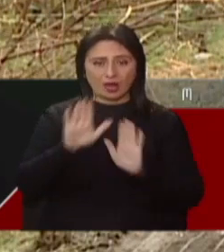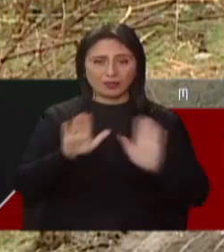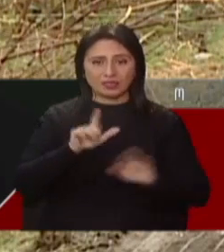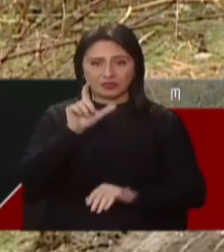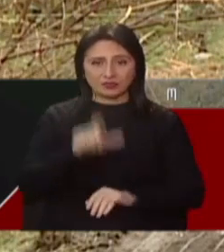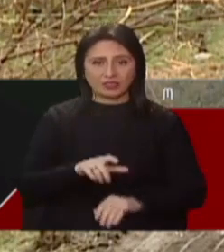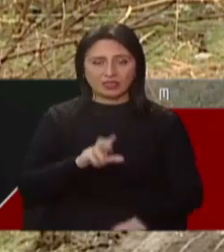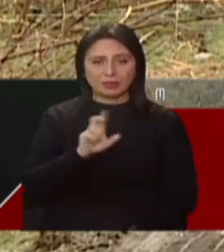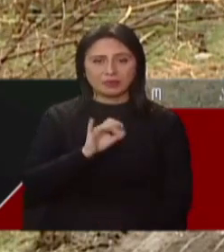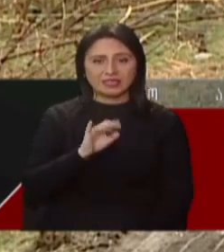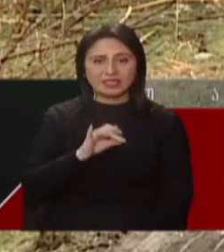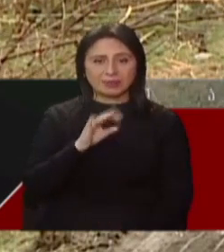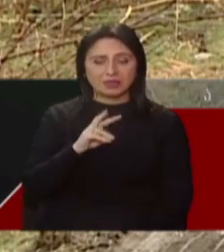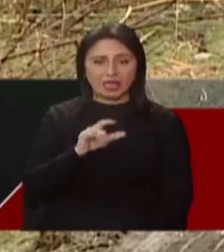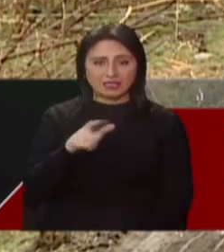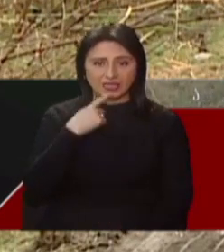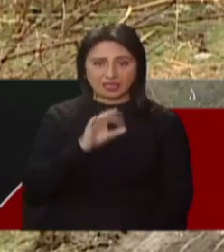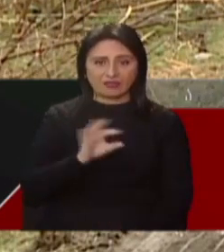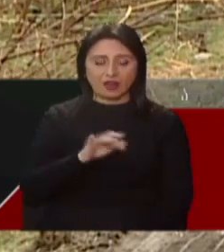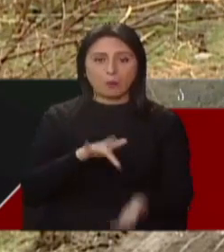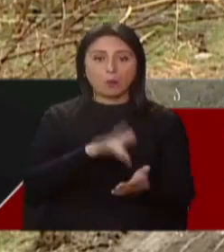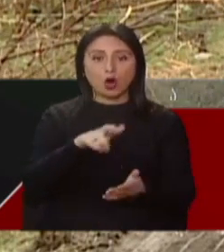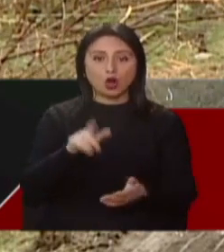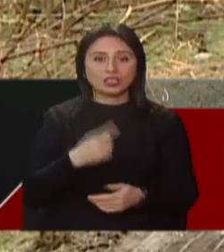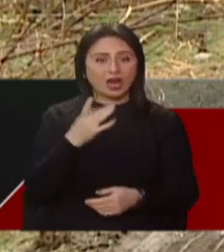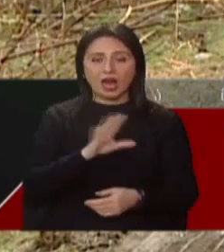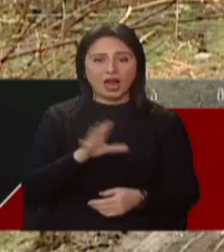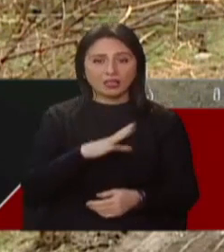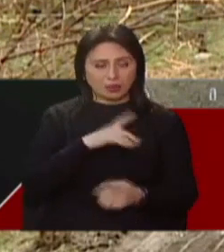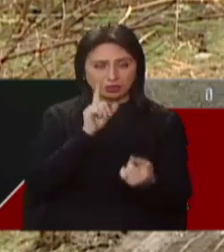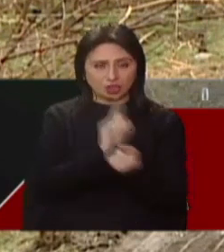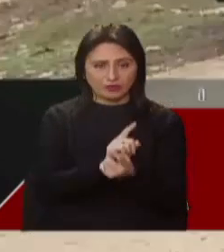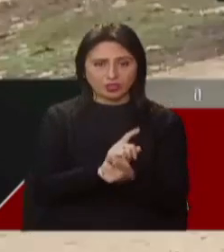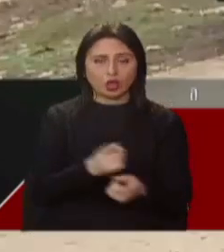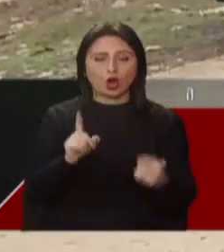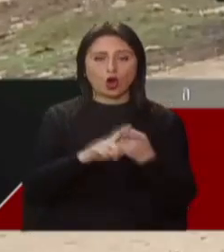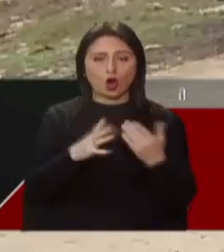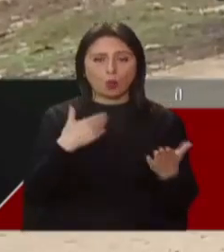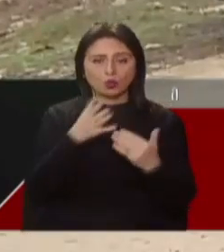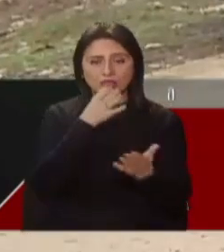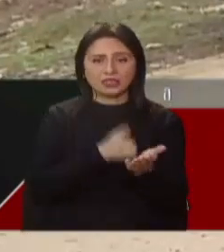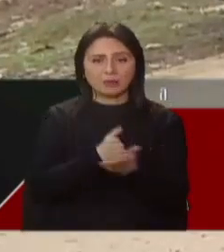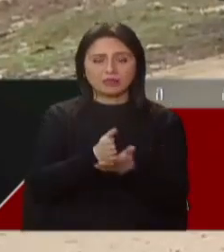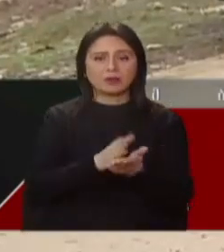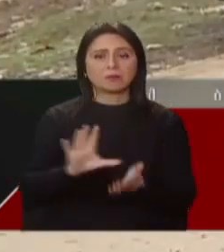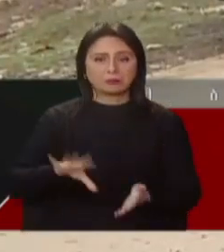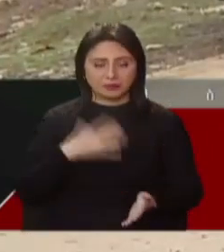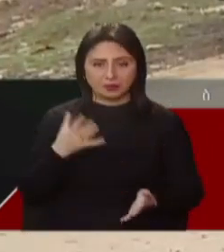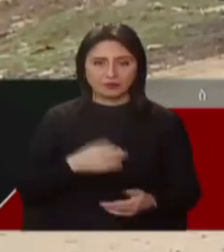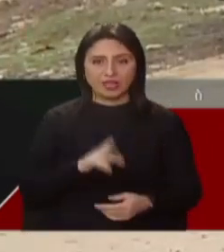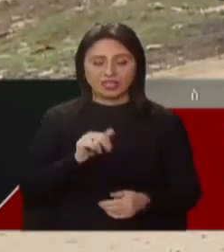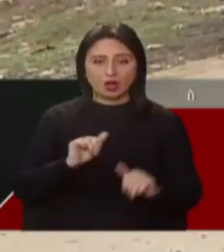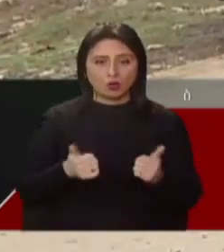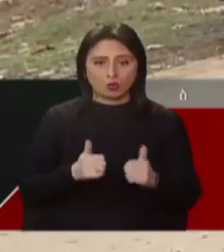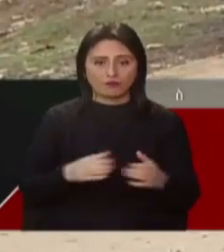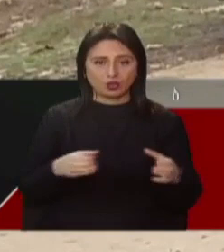ხელმძღვანელმა ბიძინა იმნაძემ განაცხადა, მოსახლეობას არაერთხელ შეხვდნენ, კომუნიკაცია წლების განმავლობაში მიმდინარეობდა და